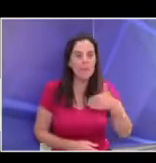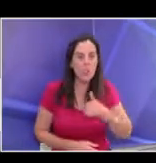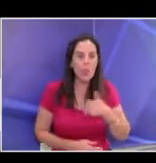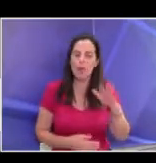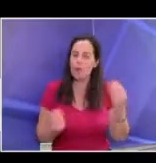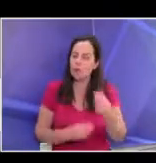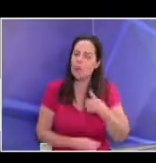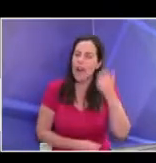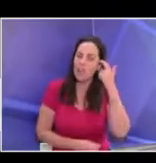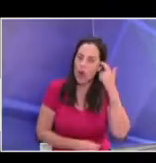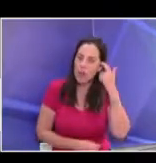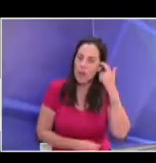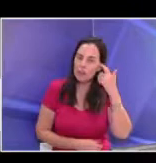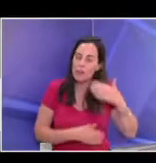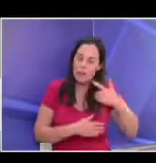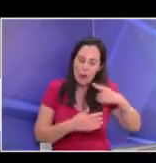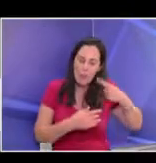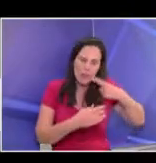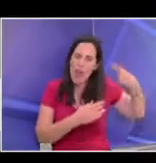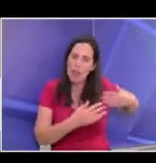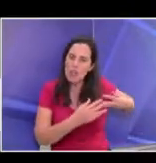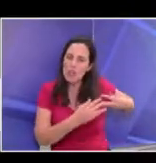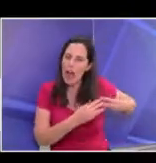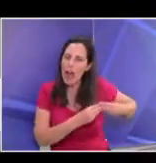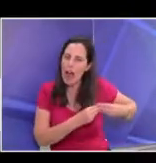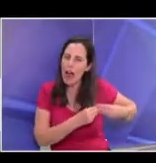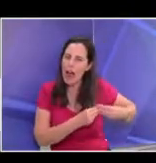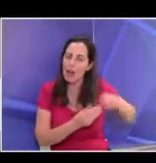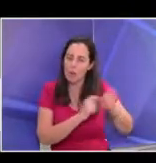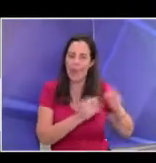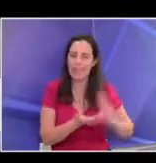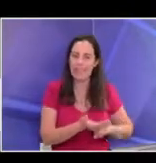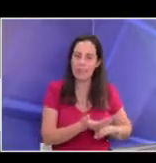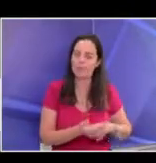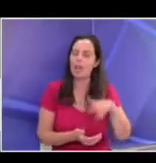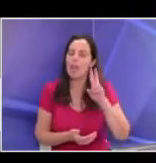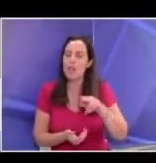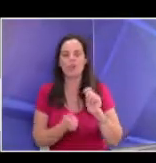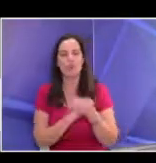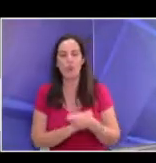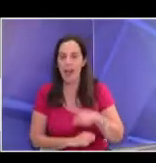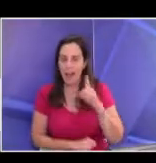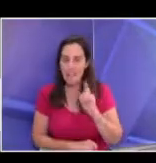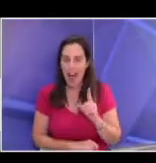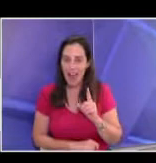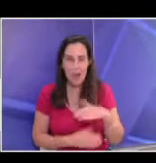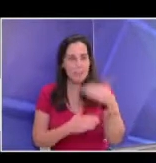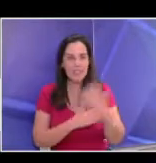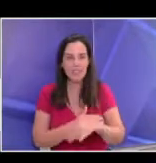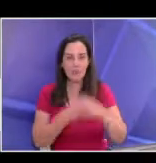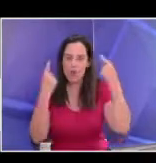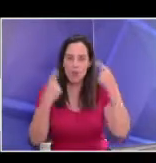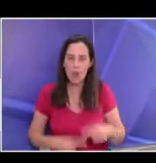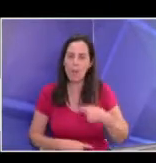דברים שאני חושבת שבמהלך השנה שעברה הפכו עתת ללא לגיטימיים, אז כן, כן יש איזשהו שינוי, אבל בסופו של יום